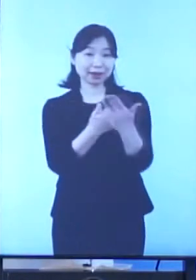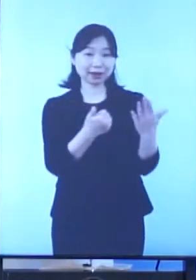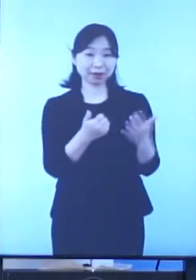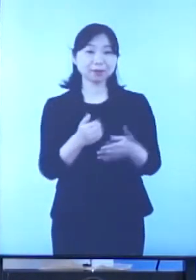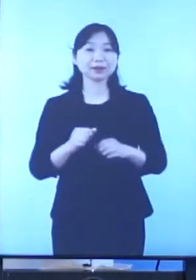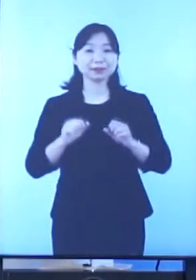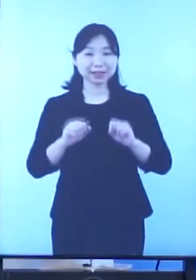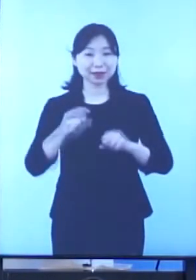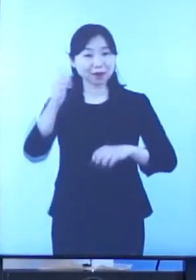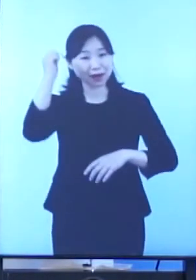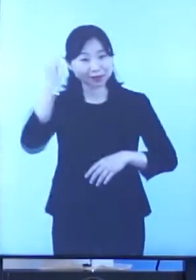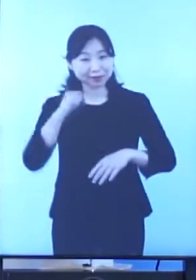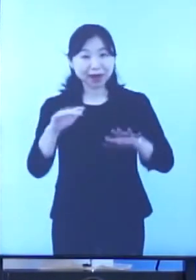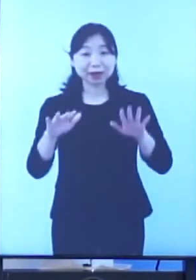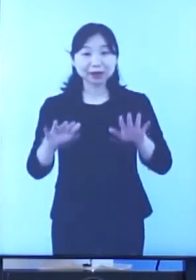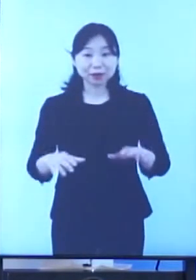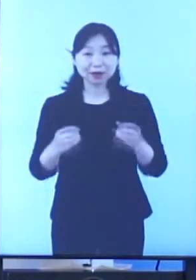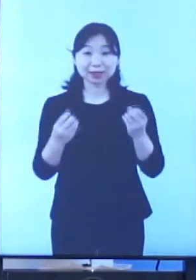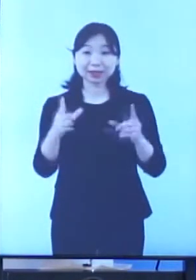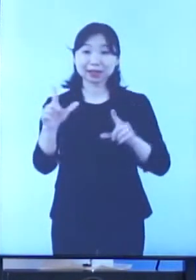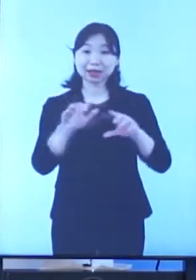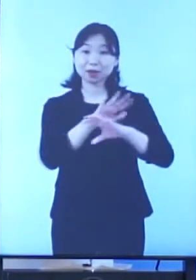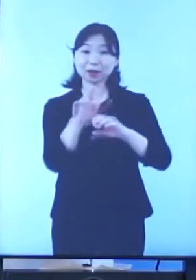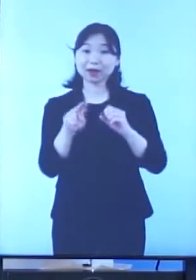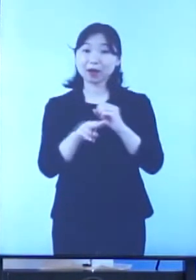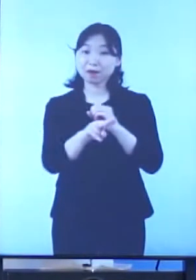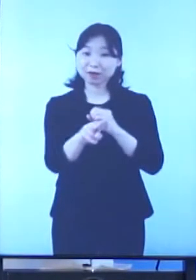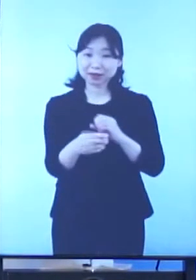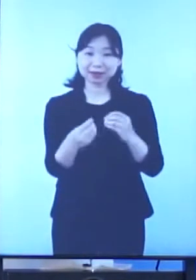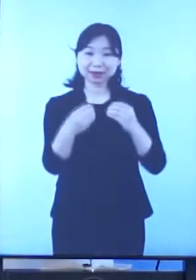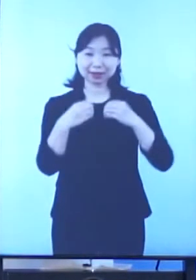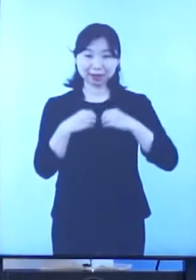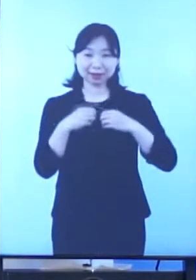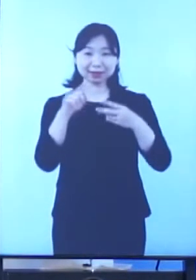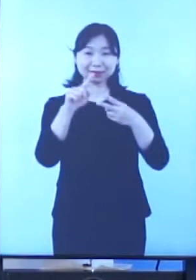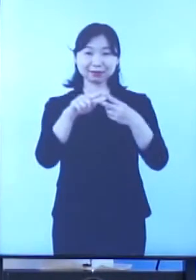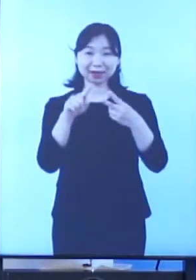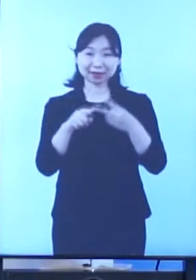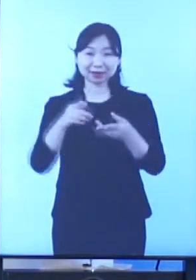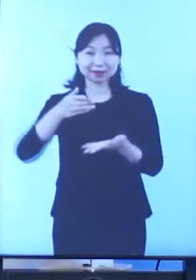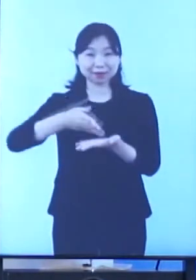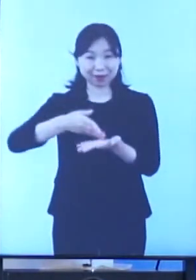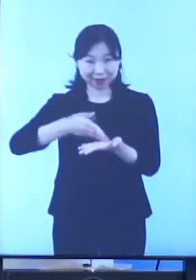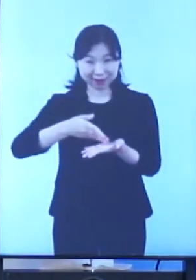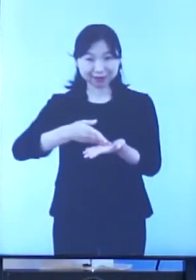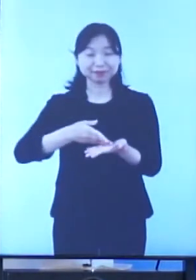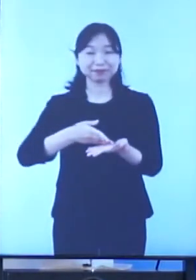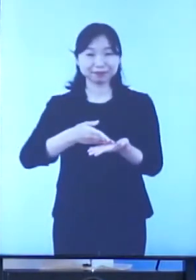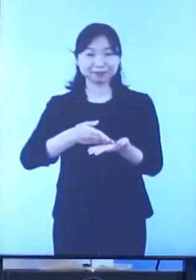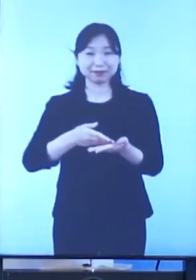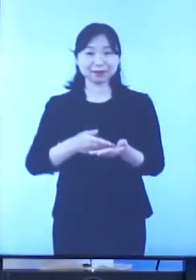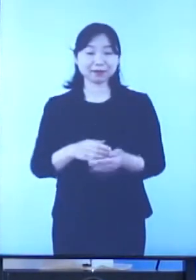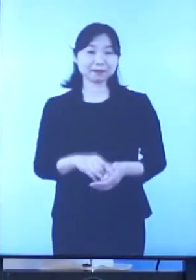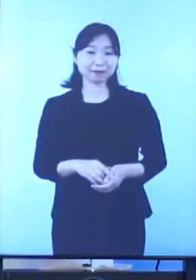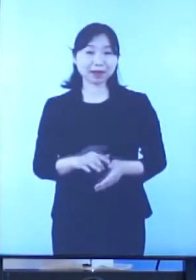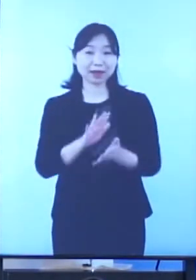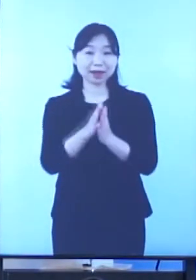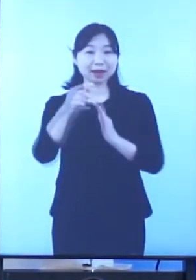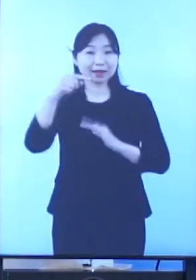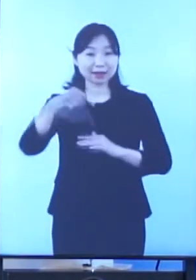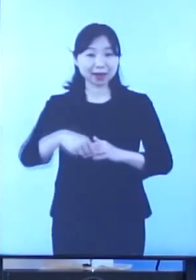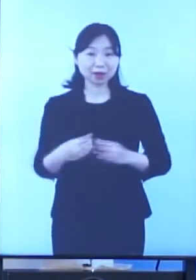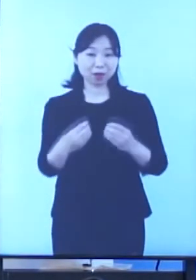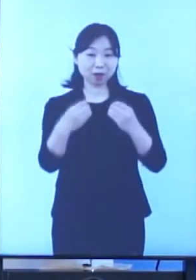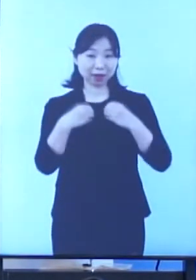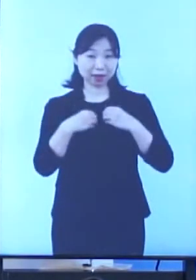おはようございます。本日は新型コロナウイルス感染症に関し2項目をお話をさせていただきます。まず県内の感染状